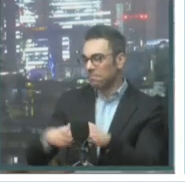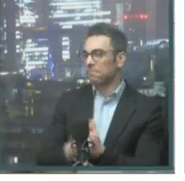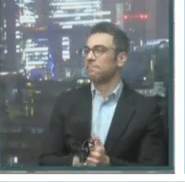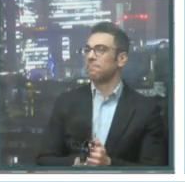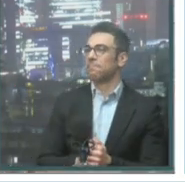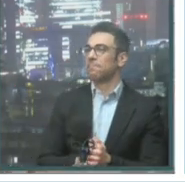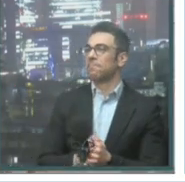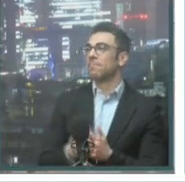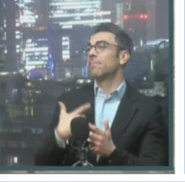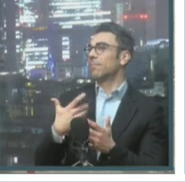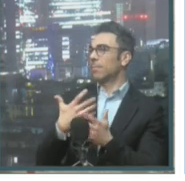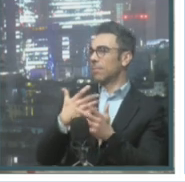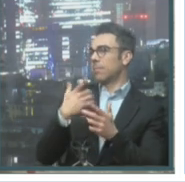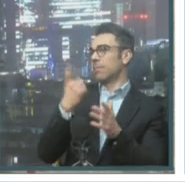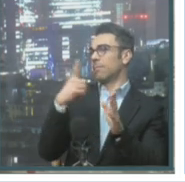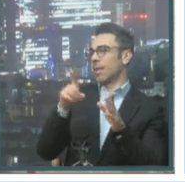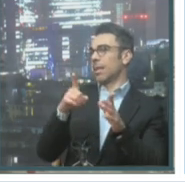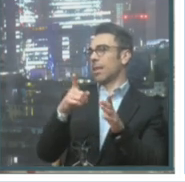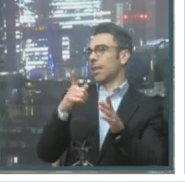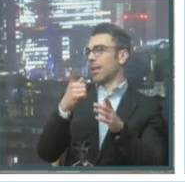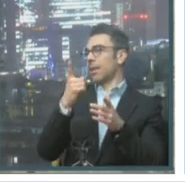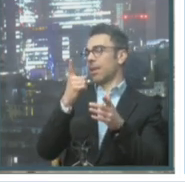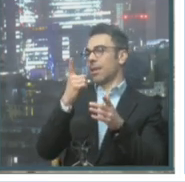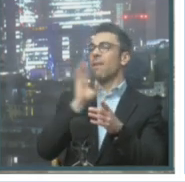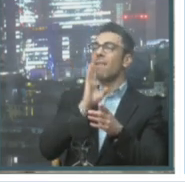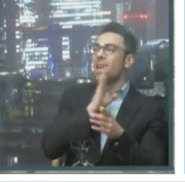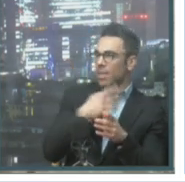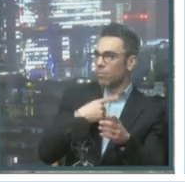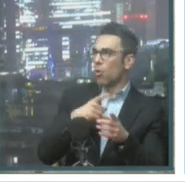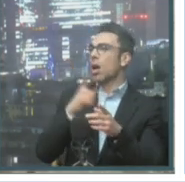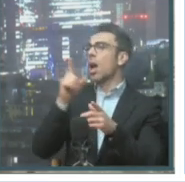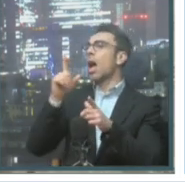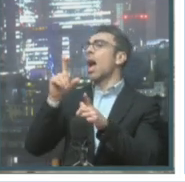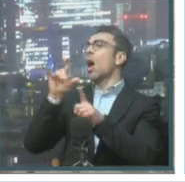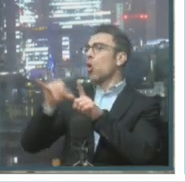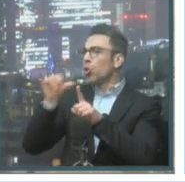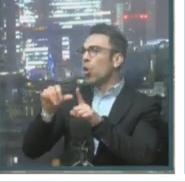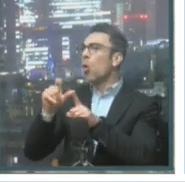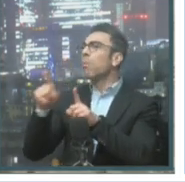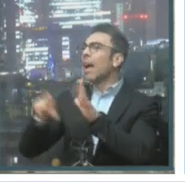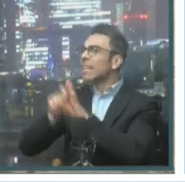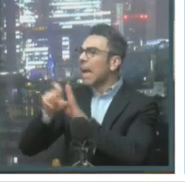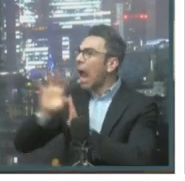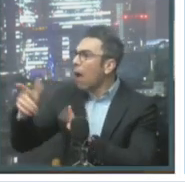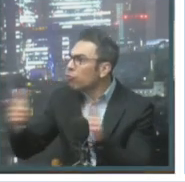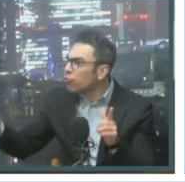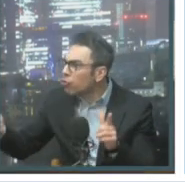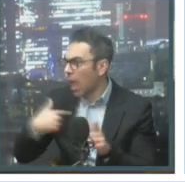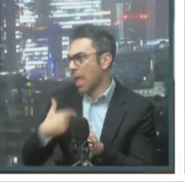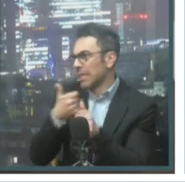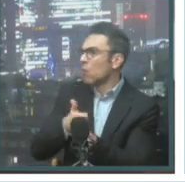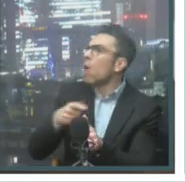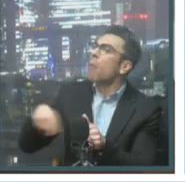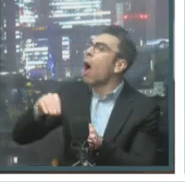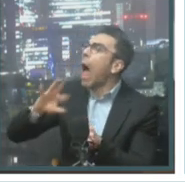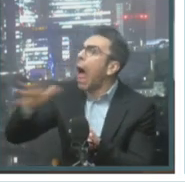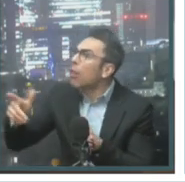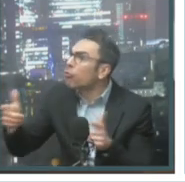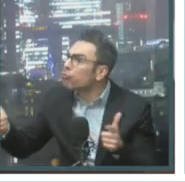vi seguiamo su tutte le varie pagine facebook youtube instagram lo stato c'è e basta ne